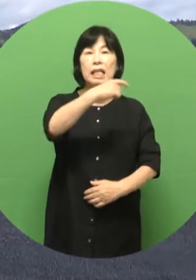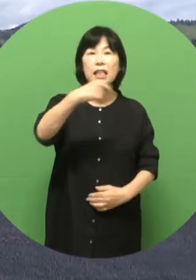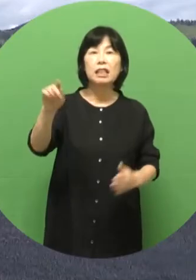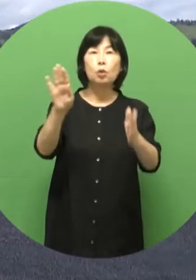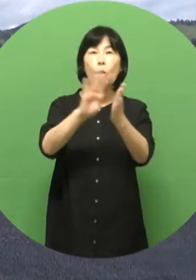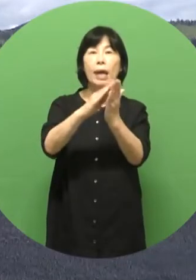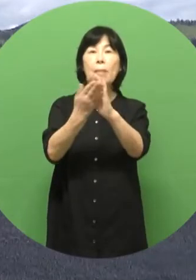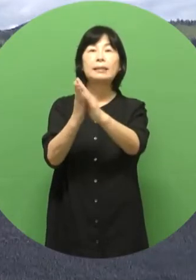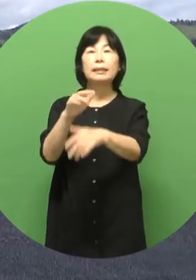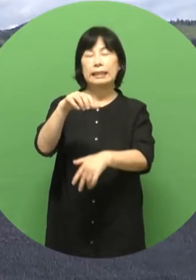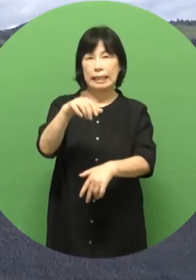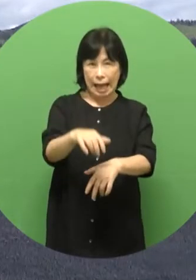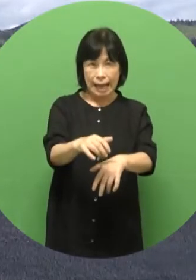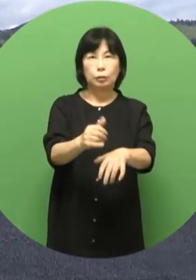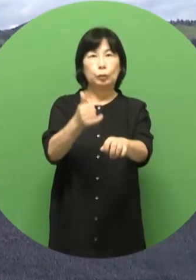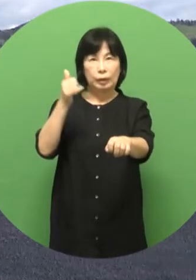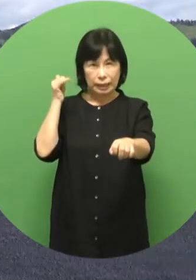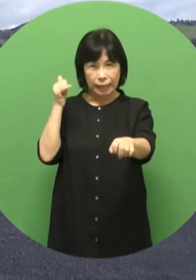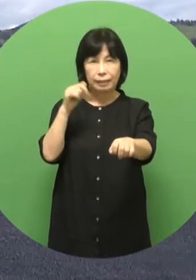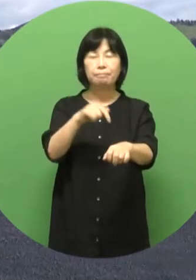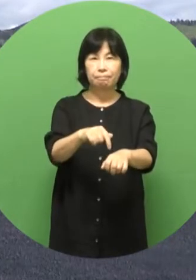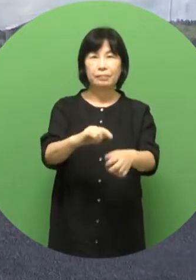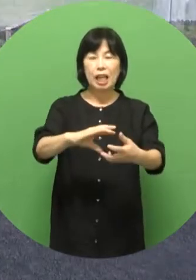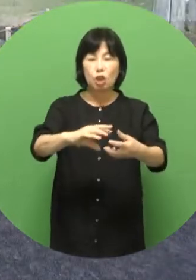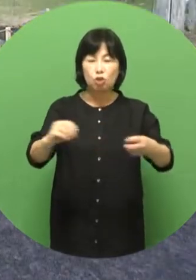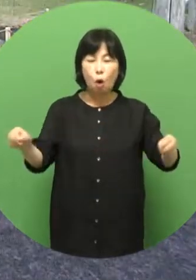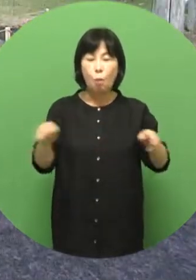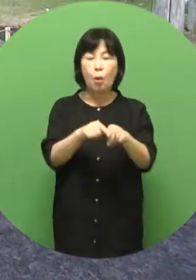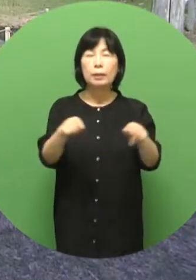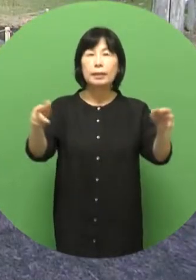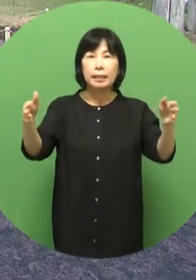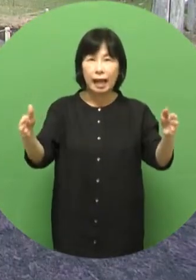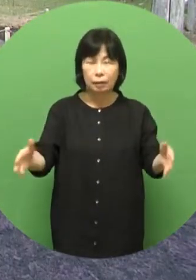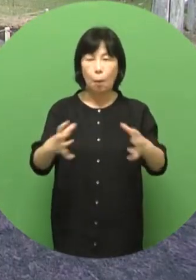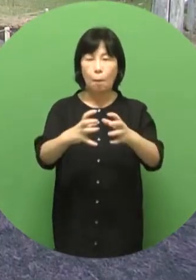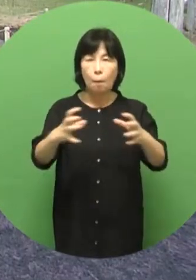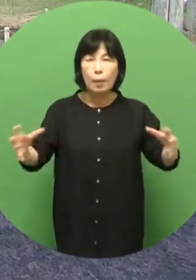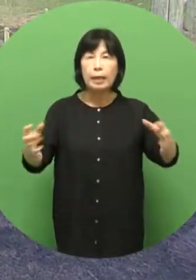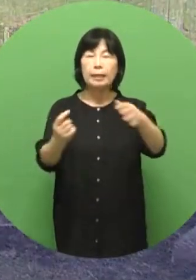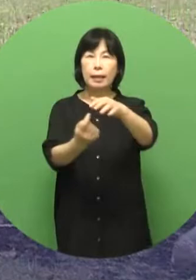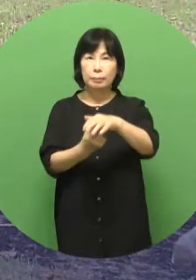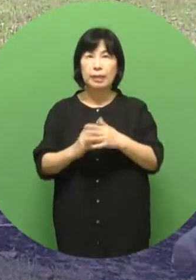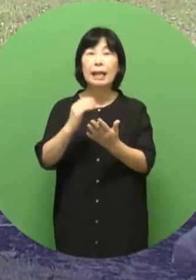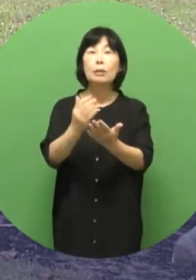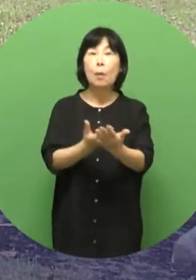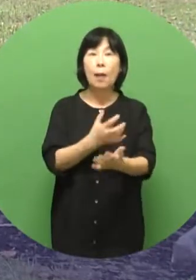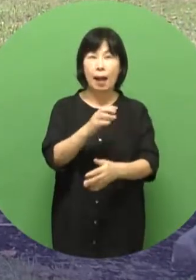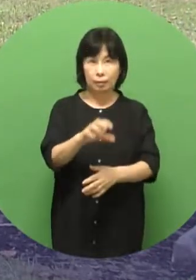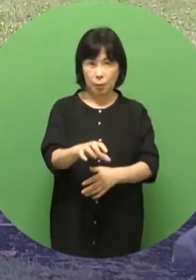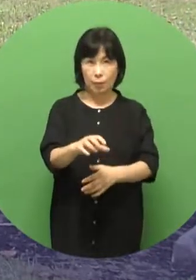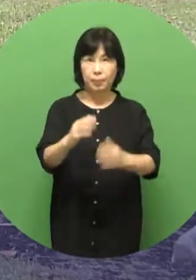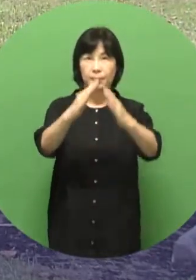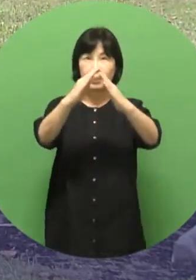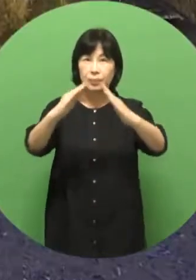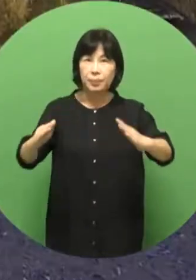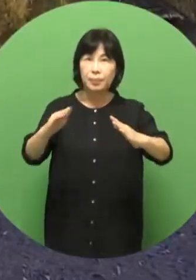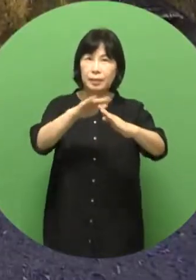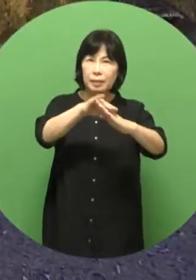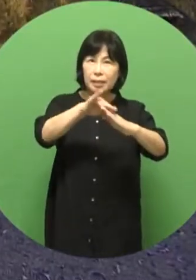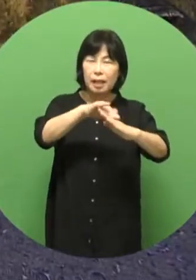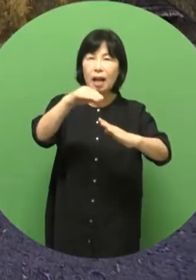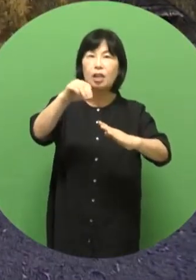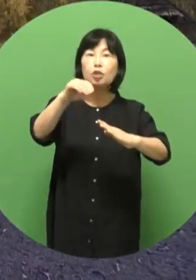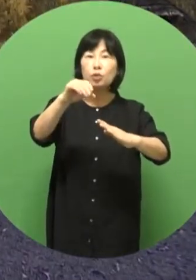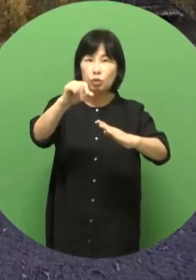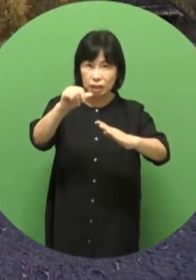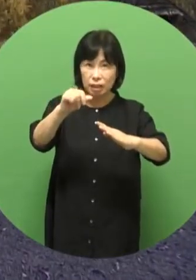一戸町にある御所の遺跡、縄文時代の大規模な村の跡で、当時の住居が土屋根であ